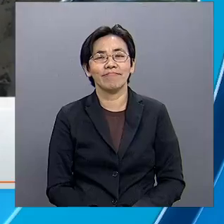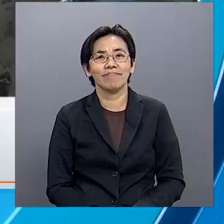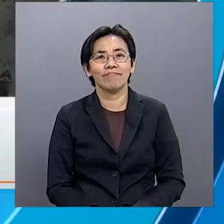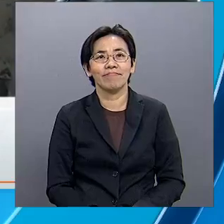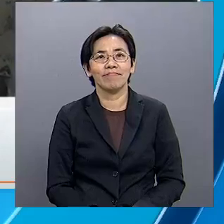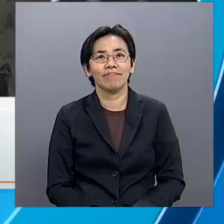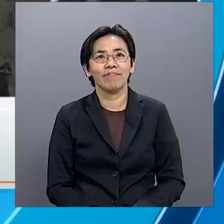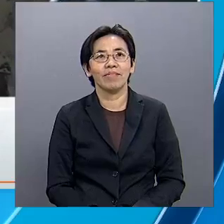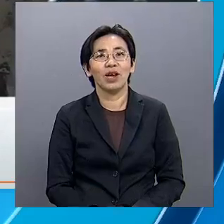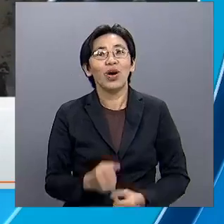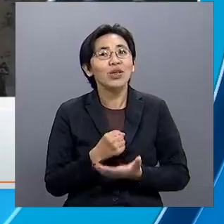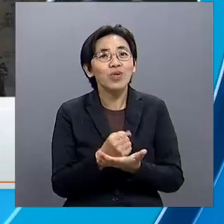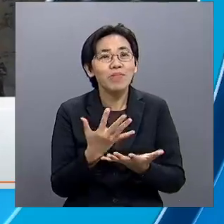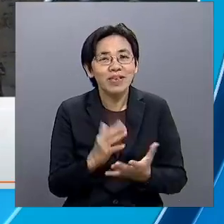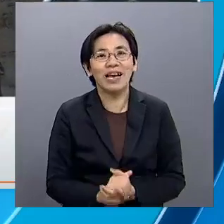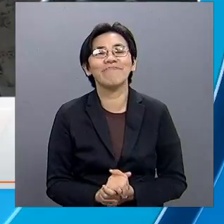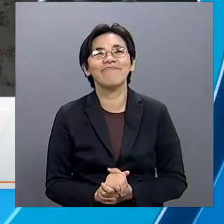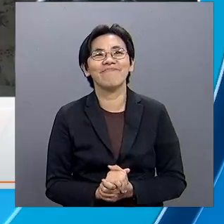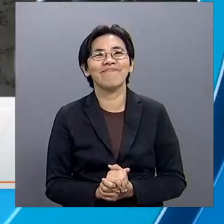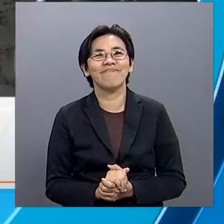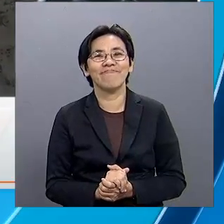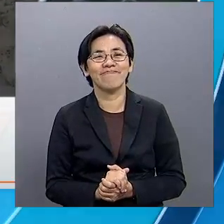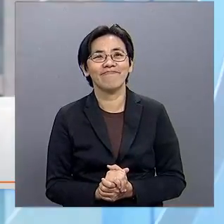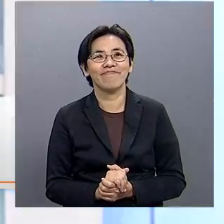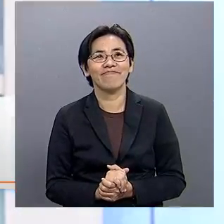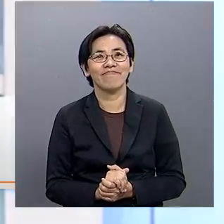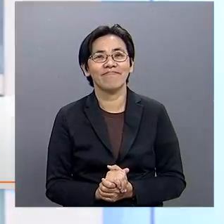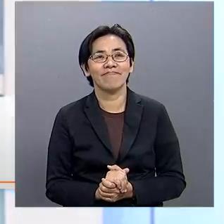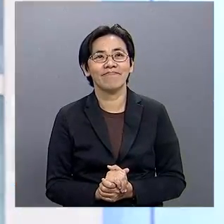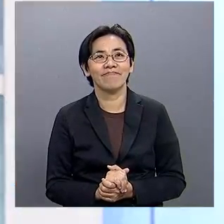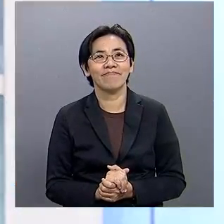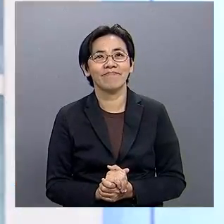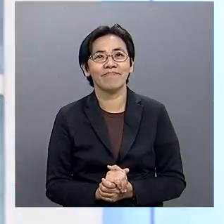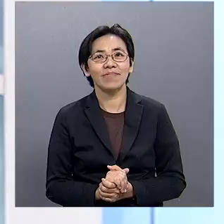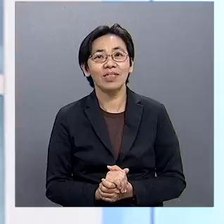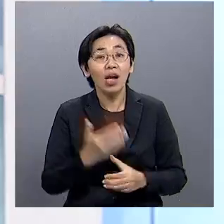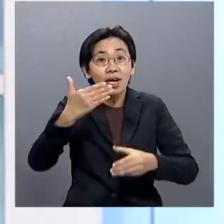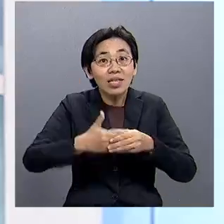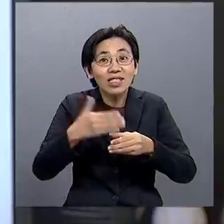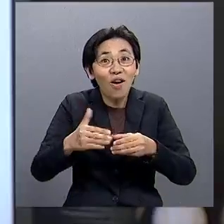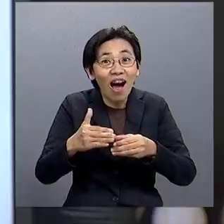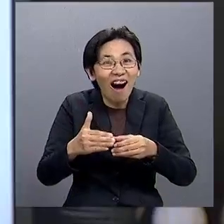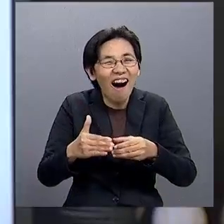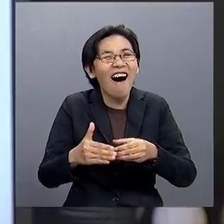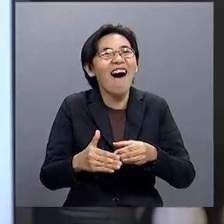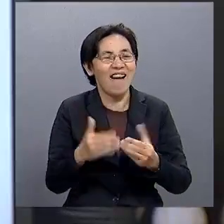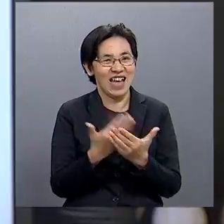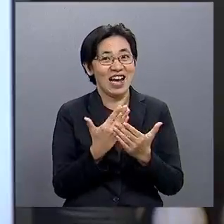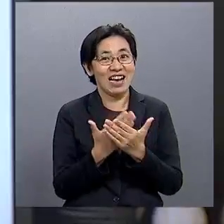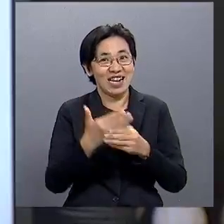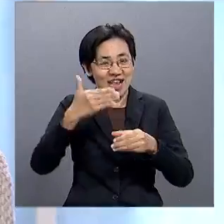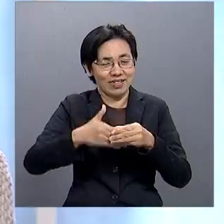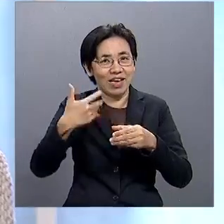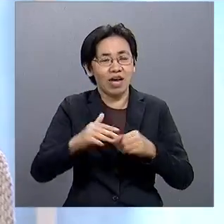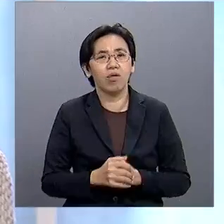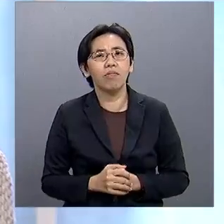นะครับไอ้ว่าแล้วก็ขออ่างเปาพี่ดีกว่าเมื่อกี้ขอพี่ยุ้ยไม่ได ้โอ้เตรียมใส่ซองไว้ให้แล้วค่ะ นี่เป็นไงล่ะไม่เคยทำให้ ตอนนี้เ